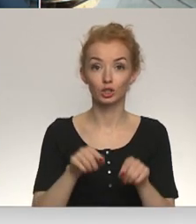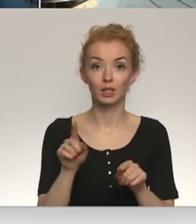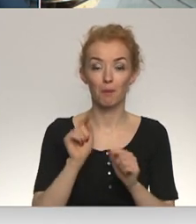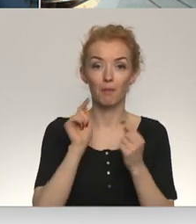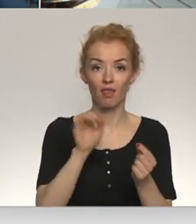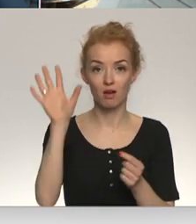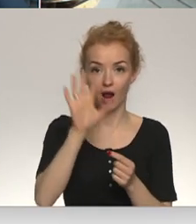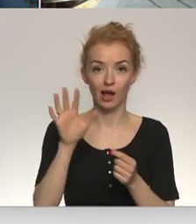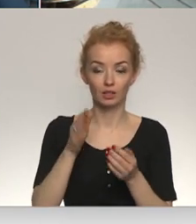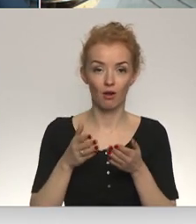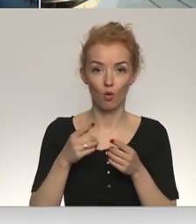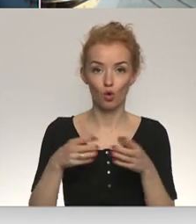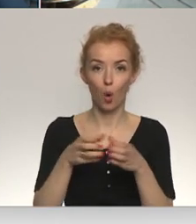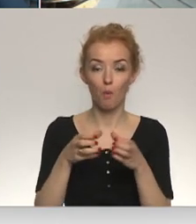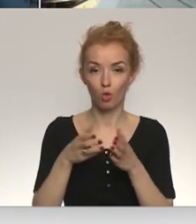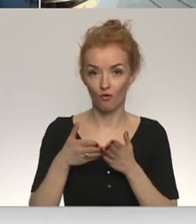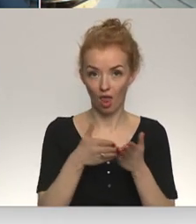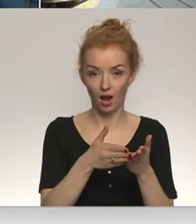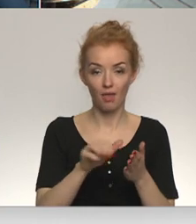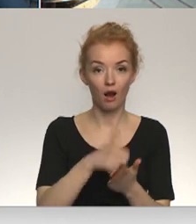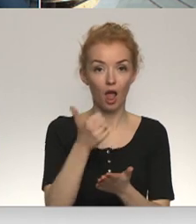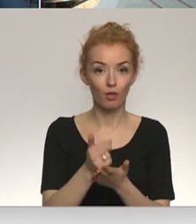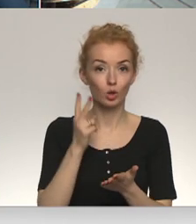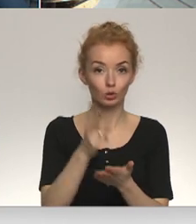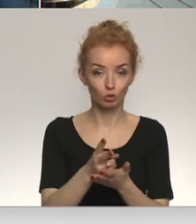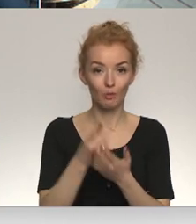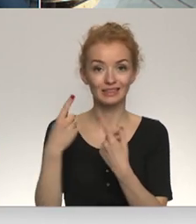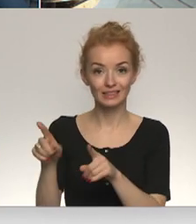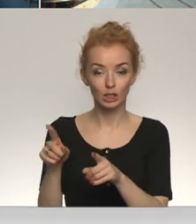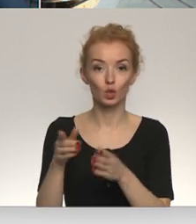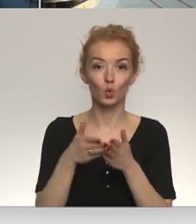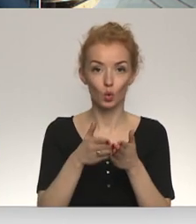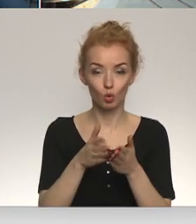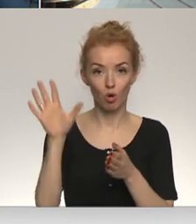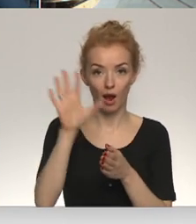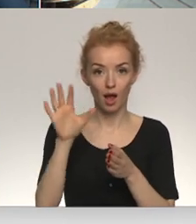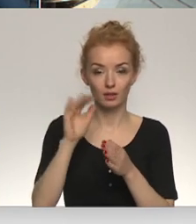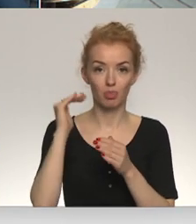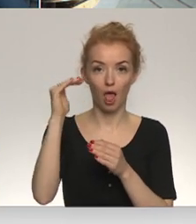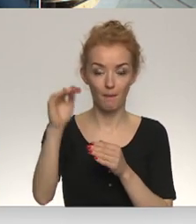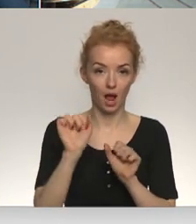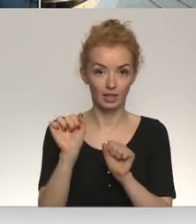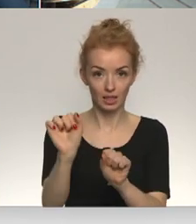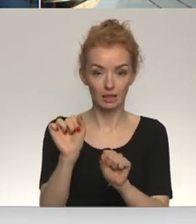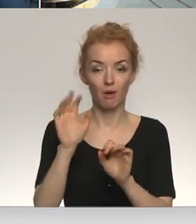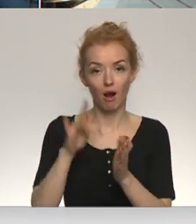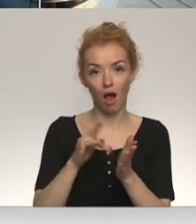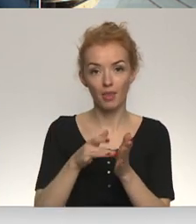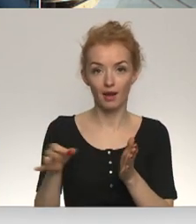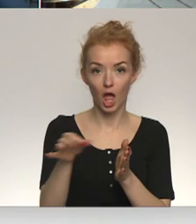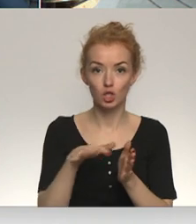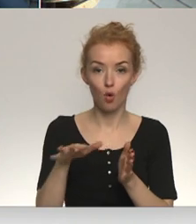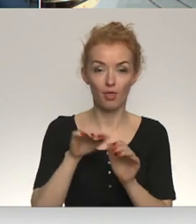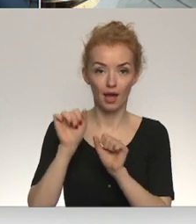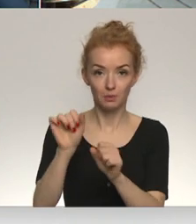pretgaisa aizsardzības un komandu fregate. Kuģa galvenais uzdevums ir citu kuģu gaisa telpas aizsardzība vai kāda noteikta reģiona